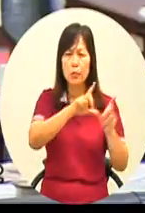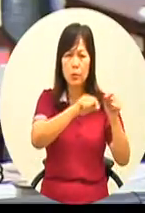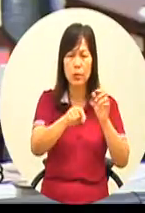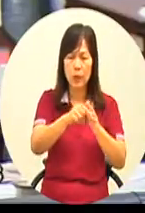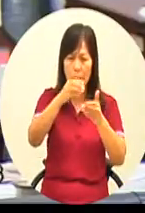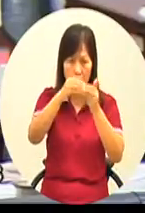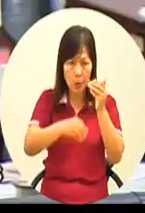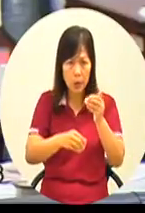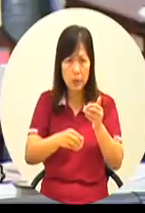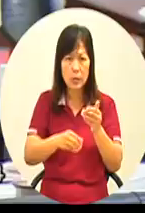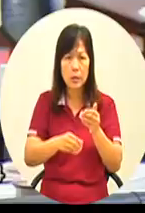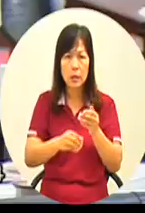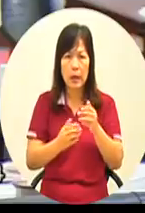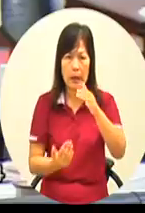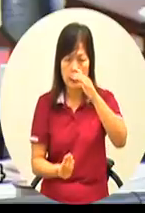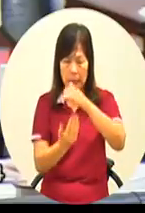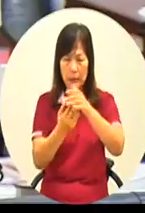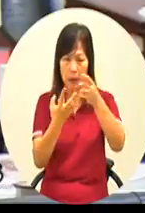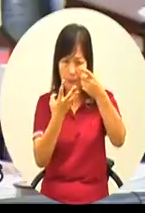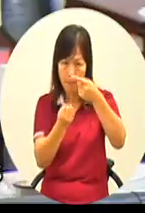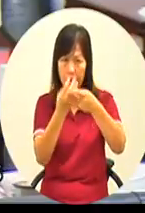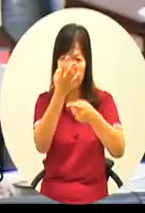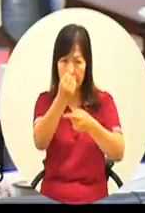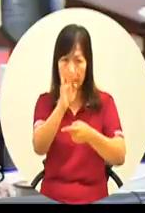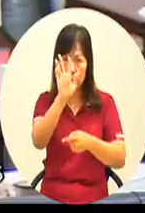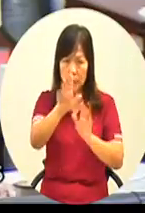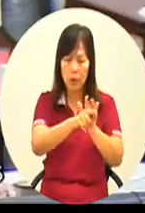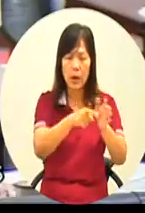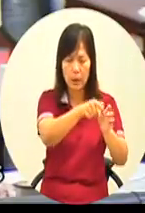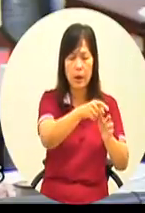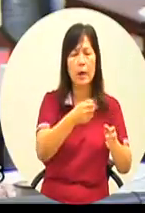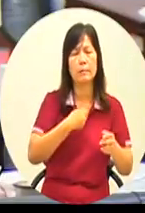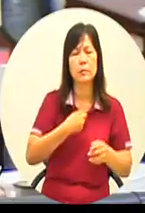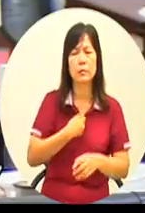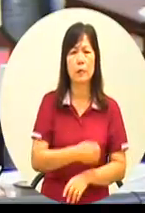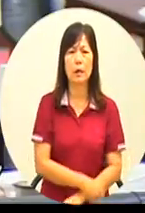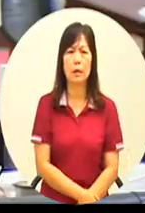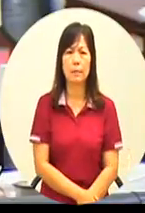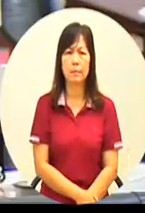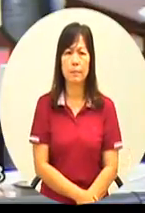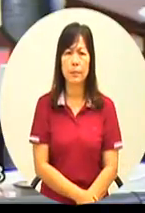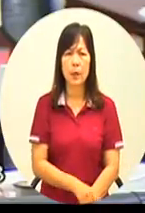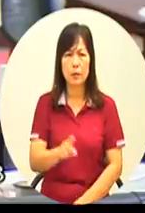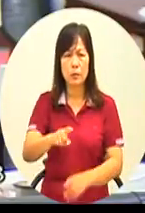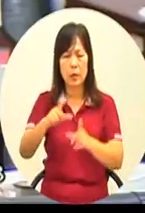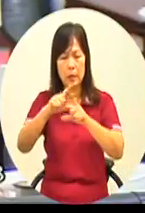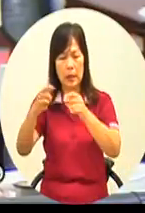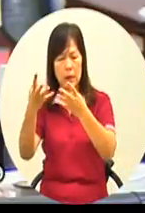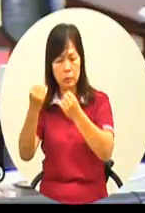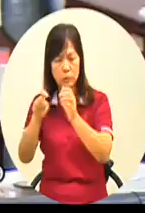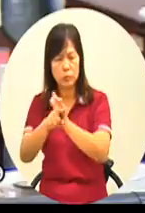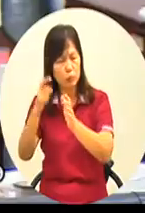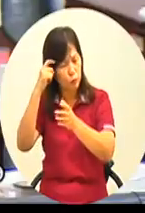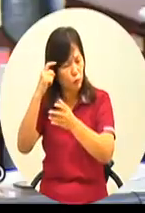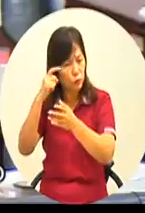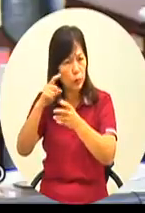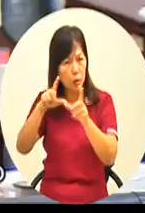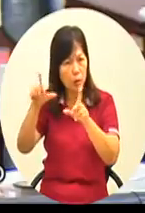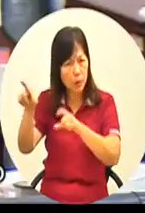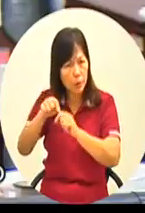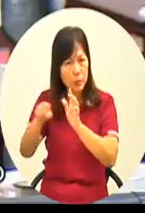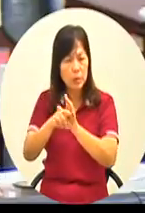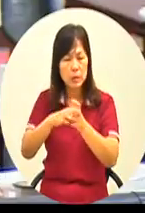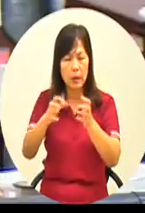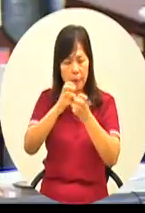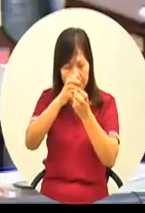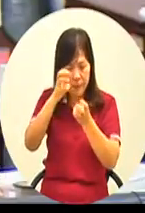定而达到一定的比例的时候，我觉得要让民众清楚。好，所以我觉得大数据的运用呢，在分析人口的